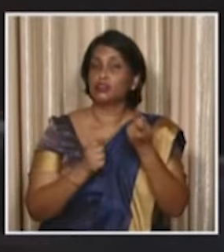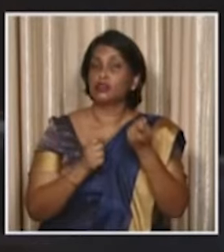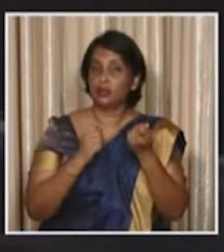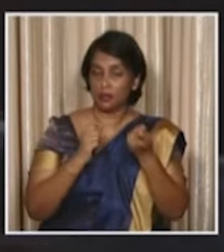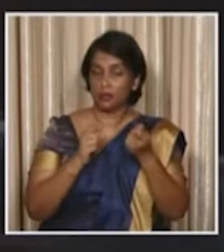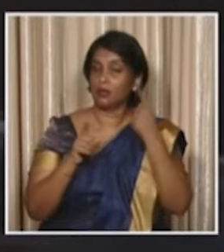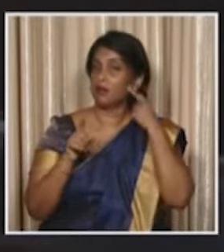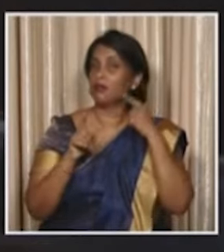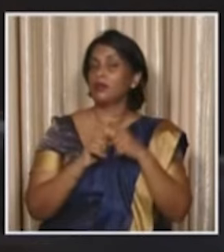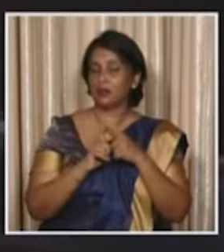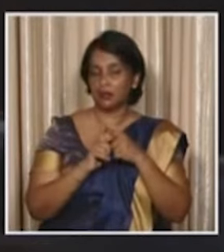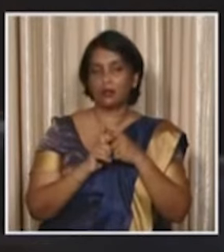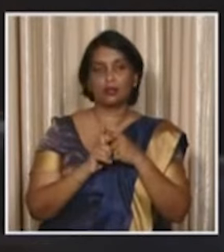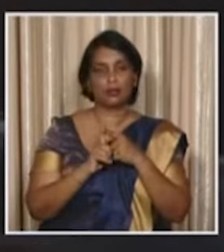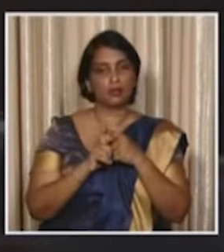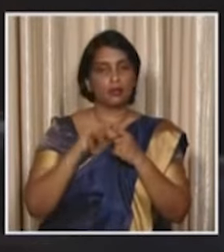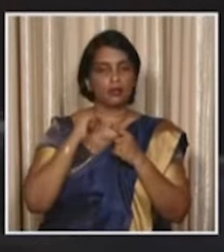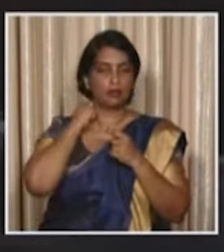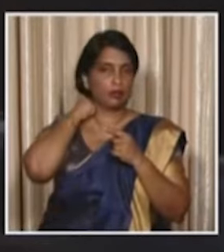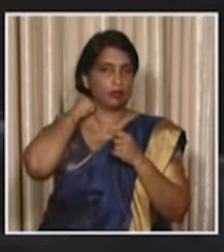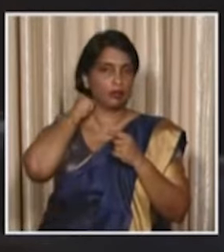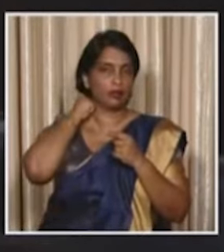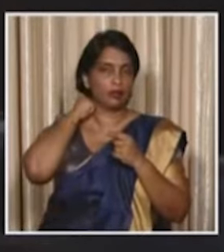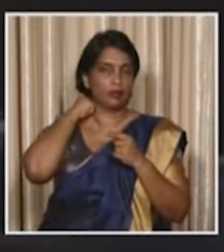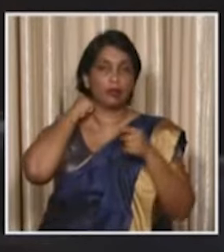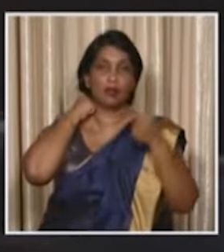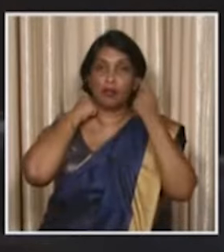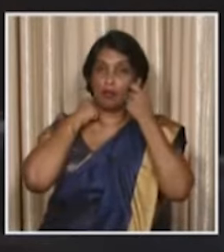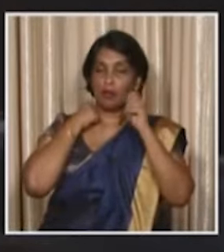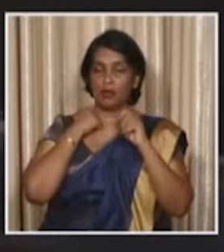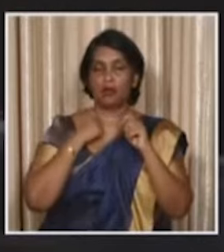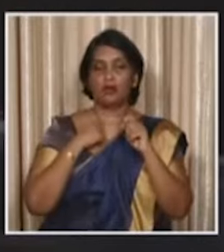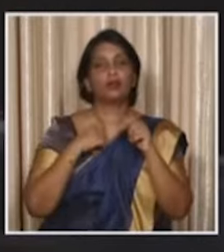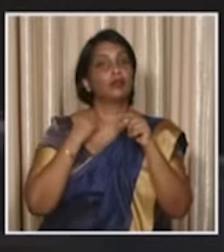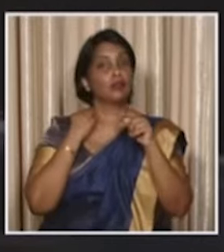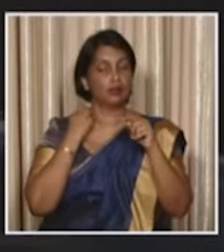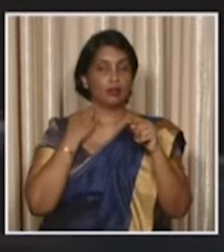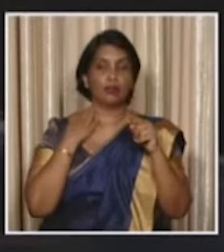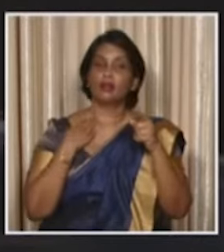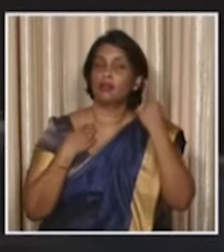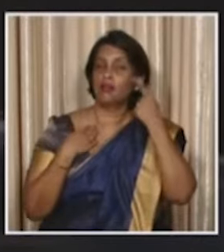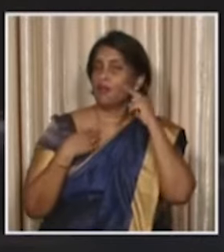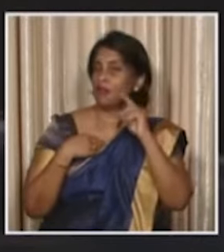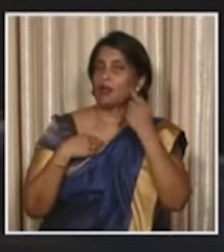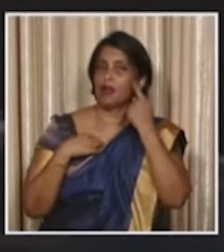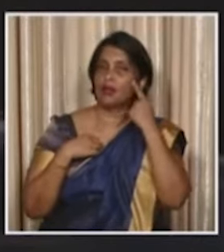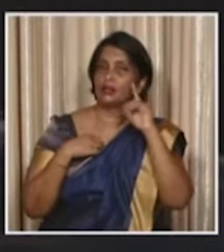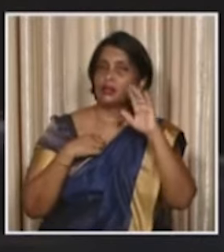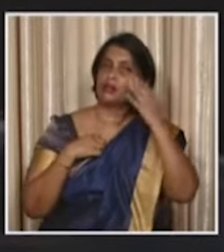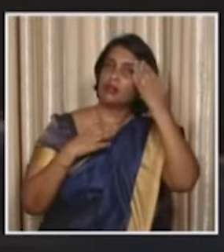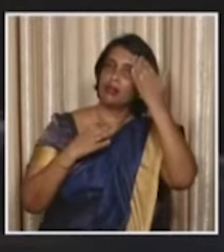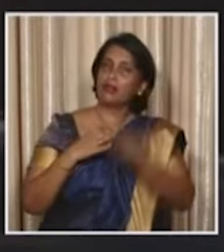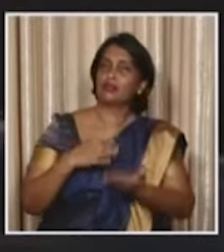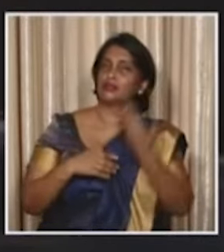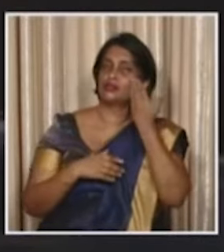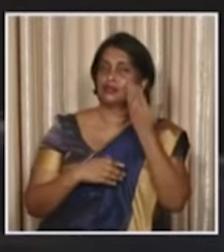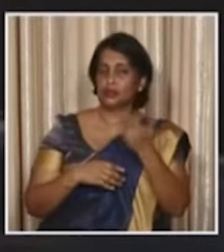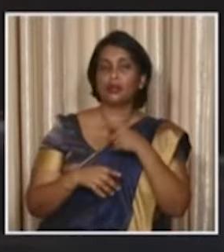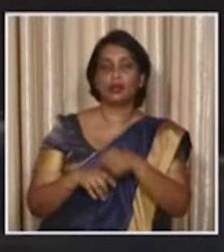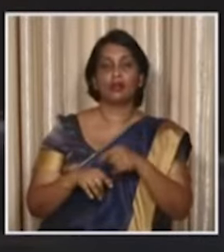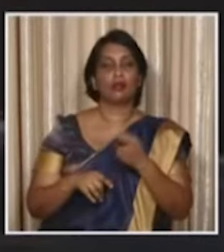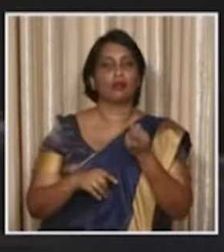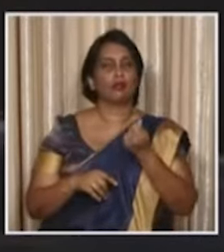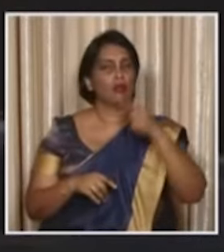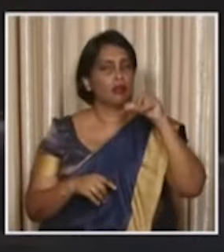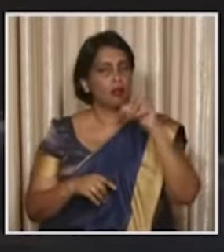මත පදනම් වෙලා වැලියුේෂන් කරන්නේ නැතුව ඩිප්‍රිෂියේෂන් කරලා, ඒ කියන්නේ මේකේ සර්වීම් මත පදනම්ව අද ඉතාම